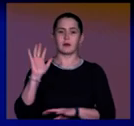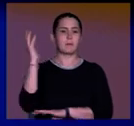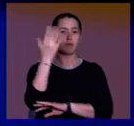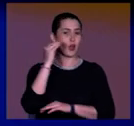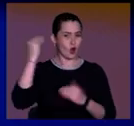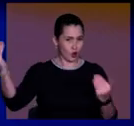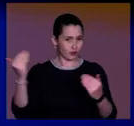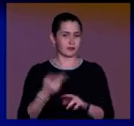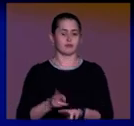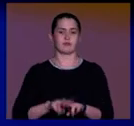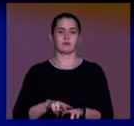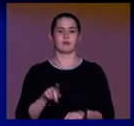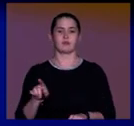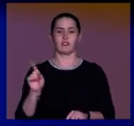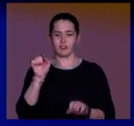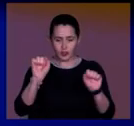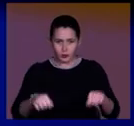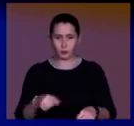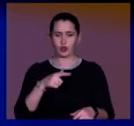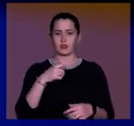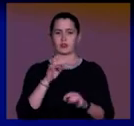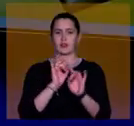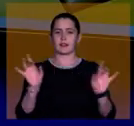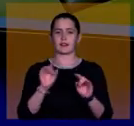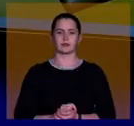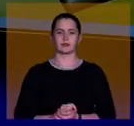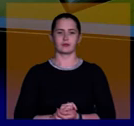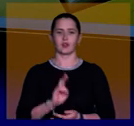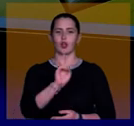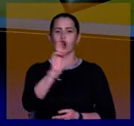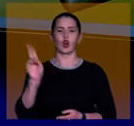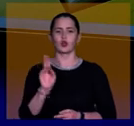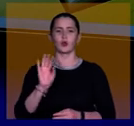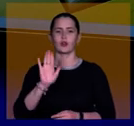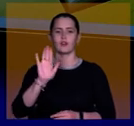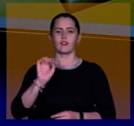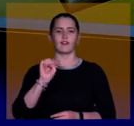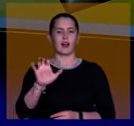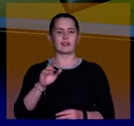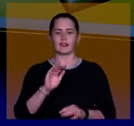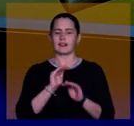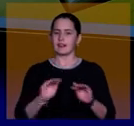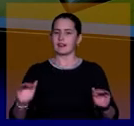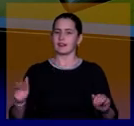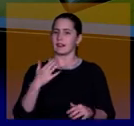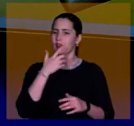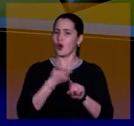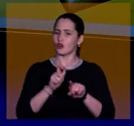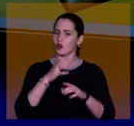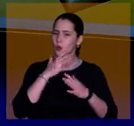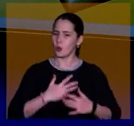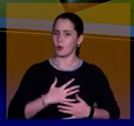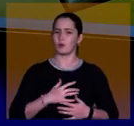вы сможете сказать мне отгадав загадку кто вас детки нежно любит кто вас детки